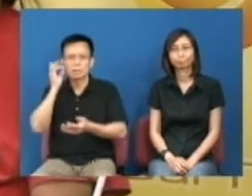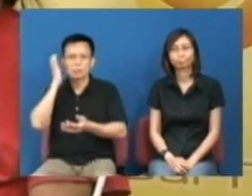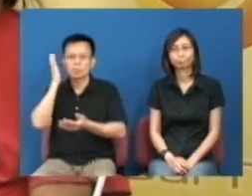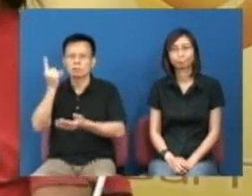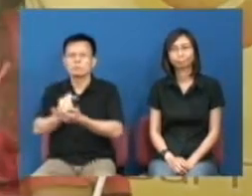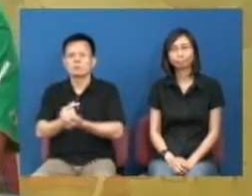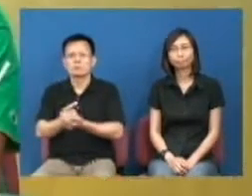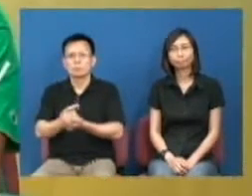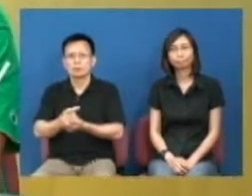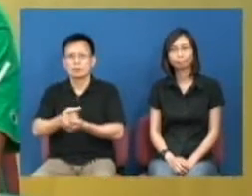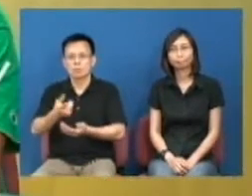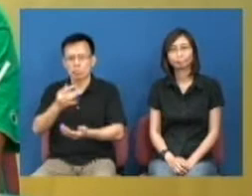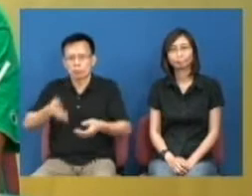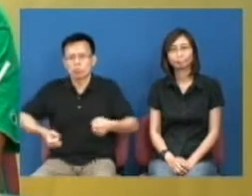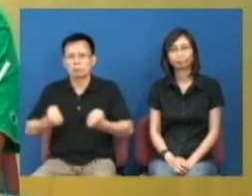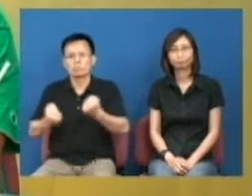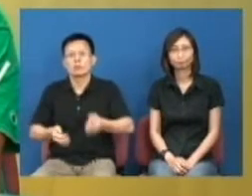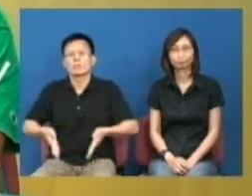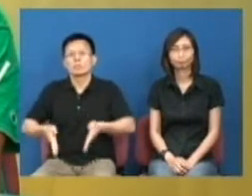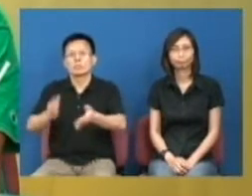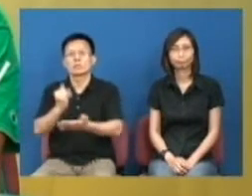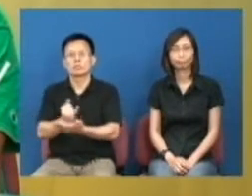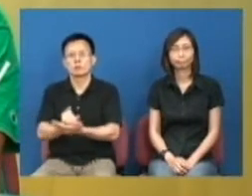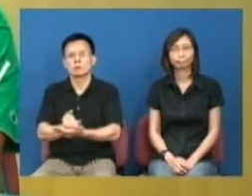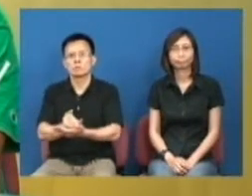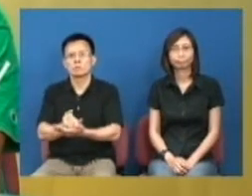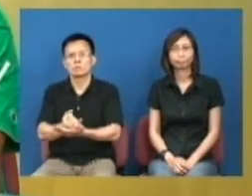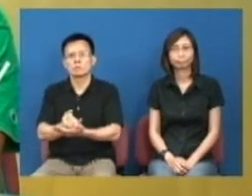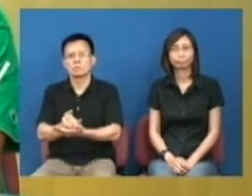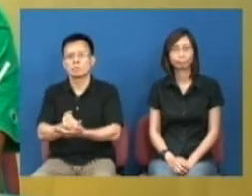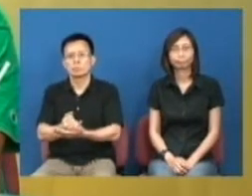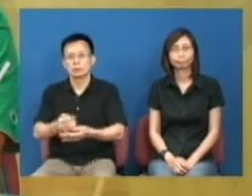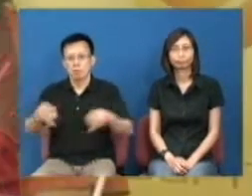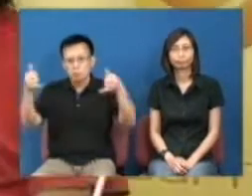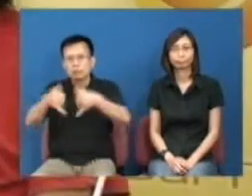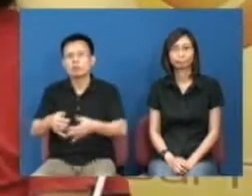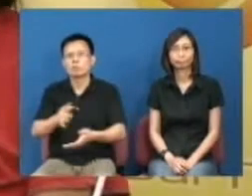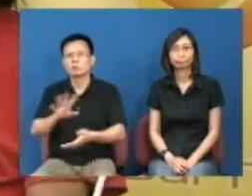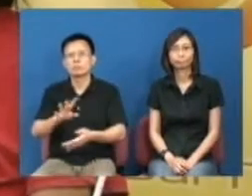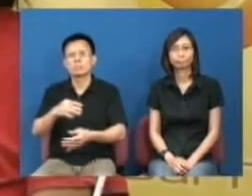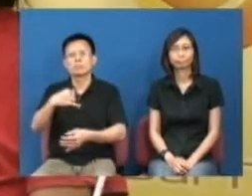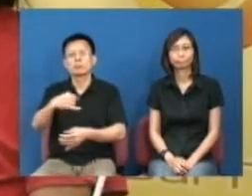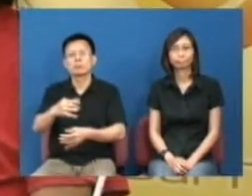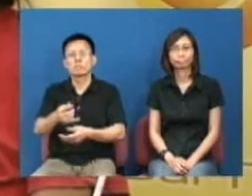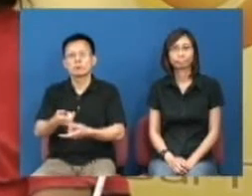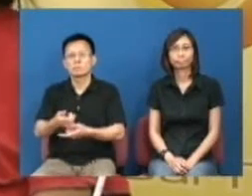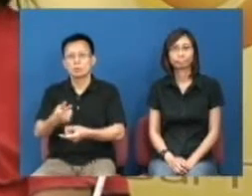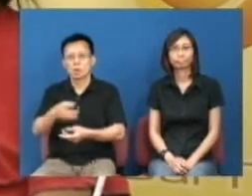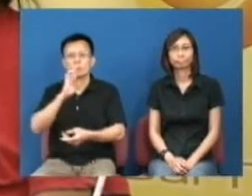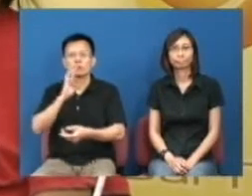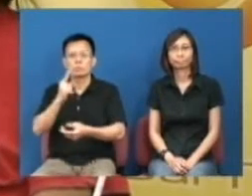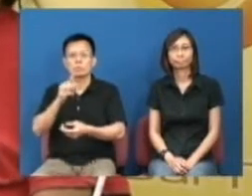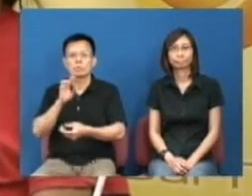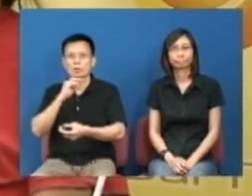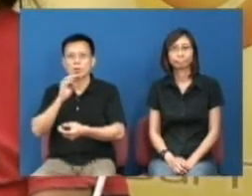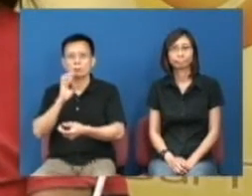坐咯。即係我覺得喺馬路集會又唔係好差嘅啫喎。即係我覺得其實咧，大家要明白一樣嘢，你唔抗爭係佢唔